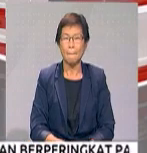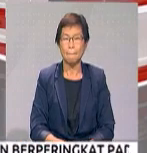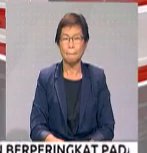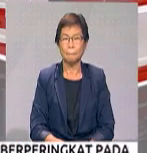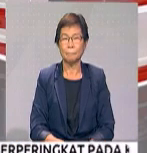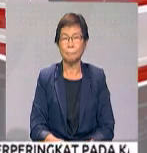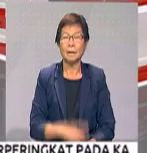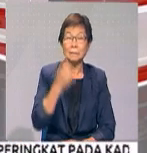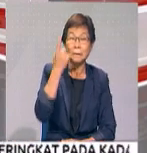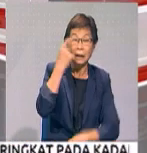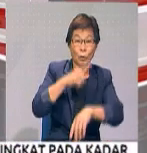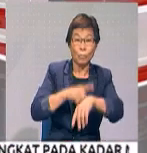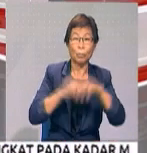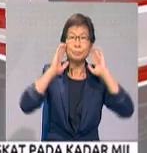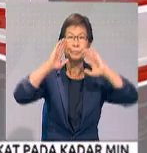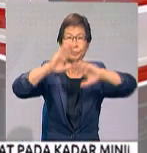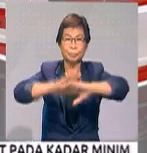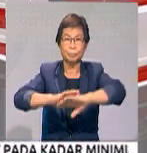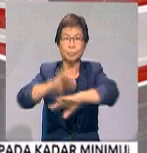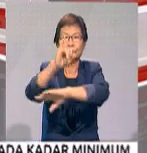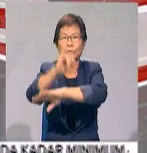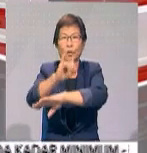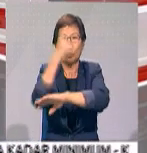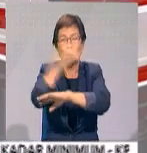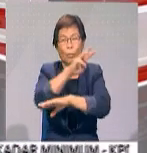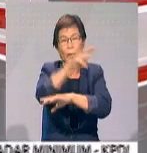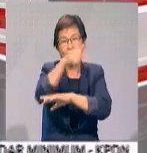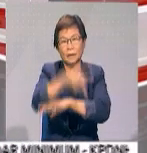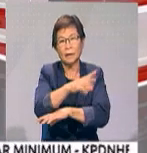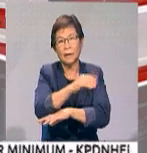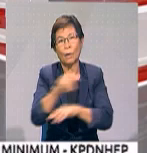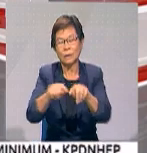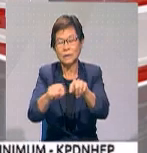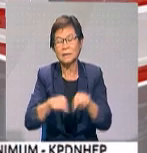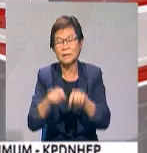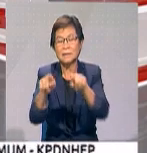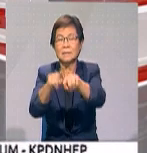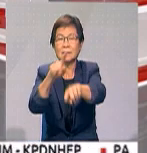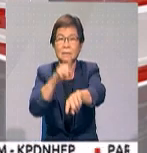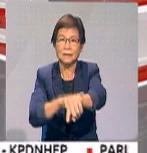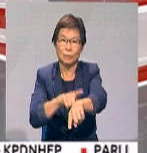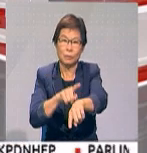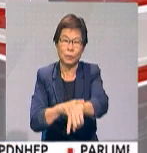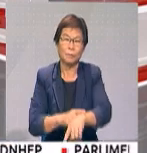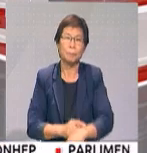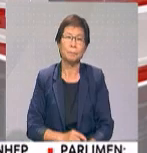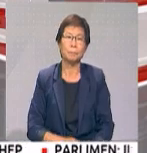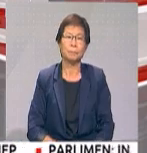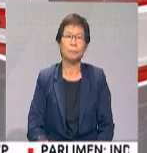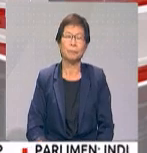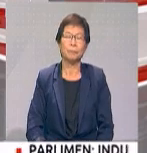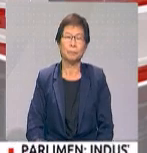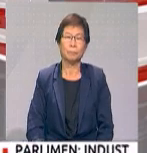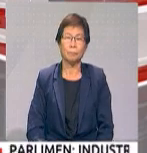Baik, saudara, sebentar tadi baru masuk waktu solat isyak bagi wilayah persekutuan dan kawasan-kawasan yang sewaktu